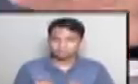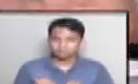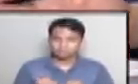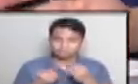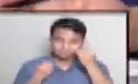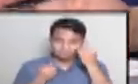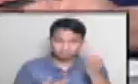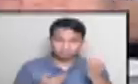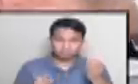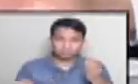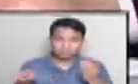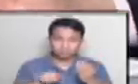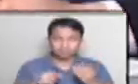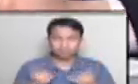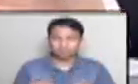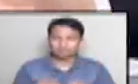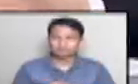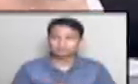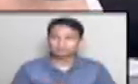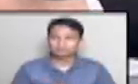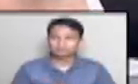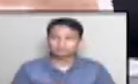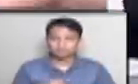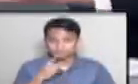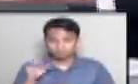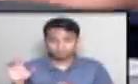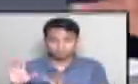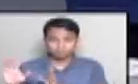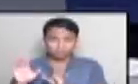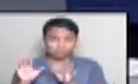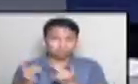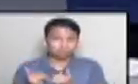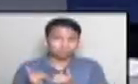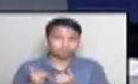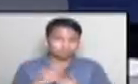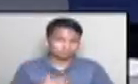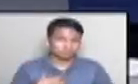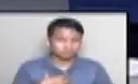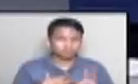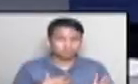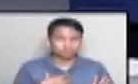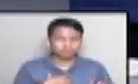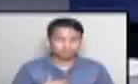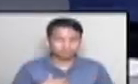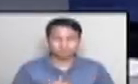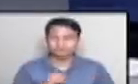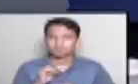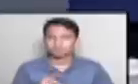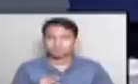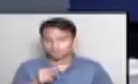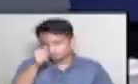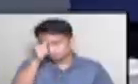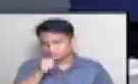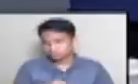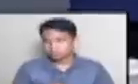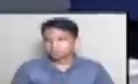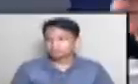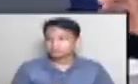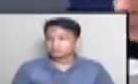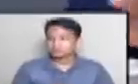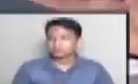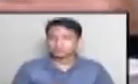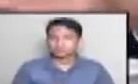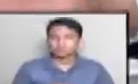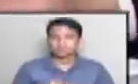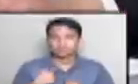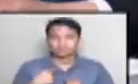naiparating doon po sa inyong kumpanya ang inyong hinaing. Yes, sir. Yes, sir. Okay, matatandaan ko lang nga ito. Kasi nga po,